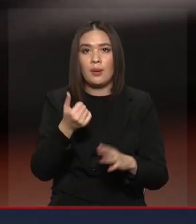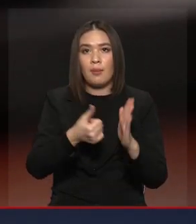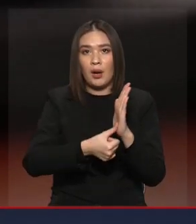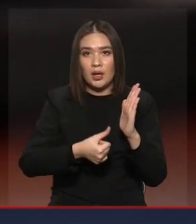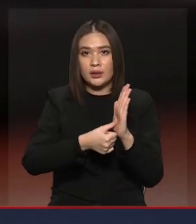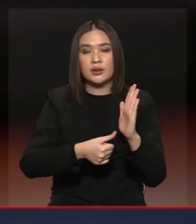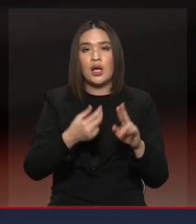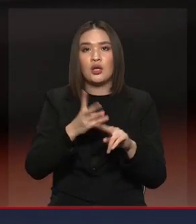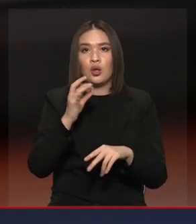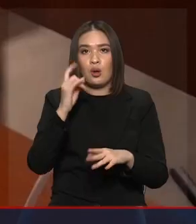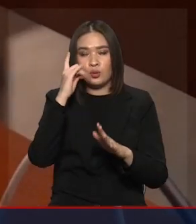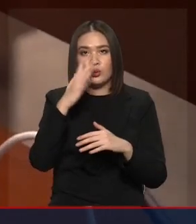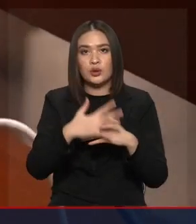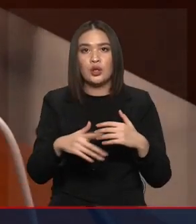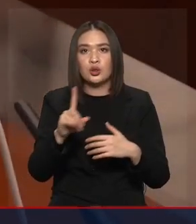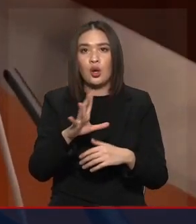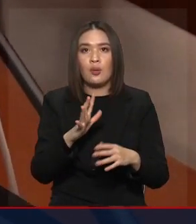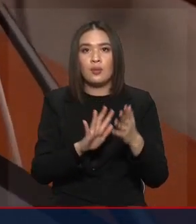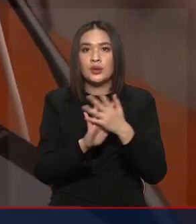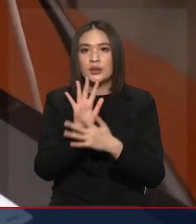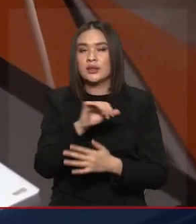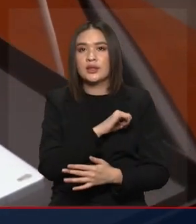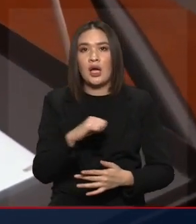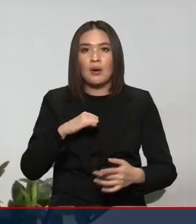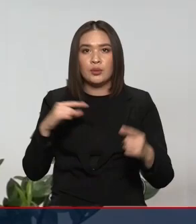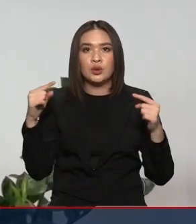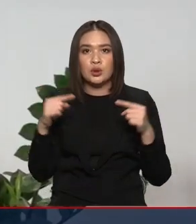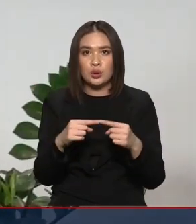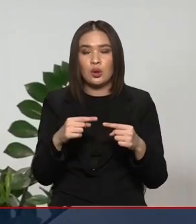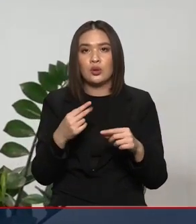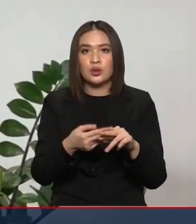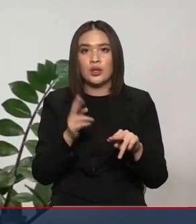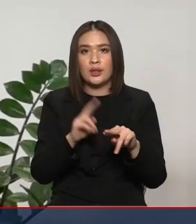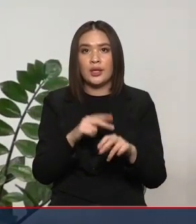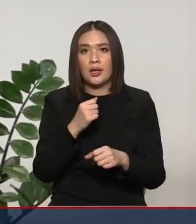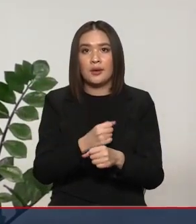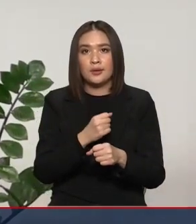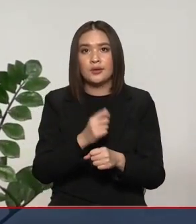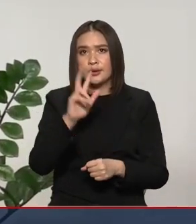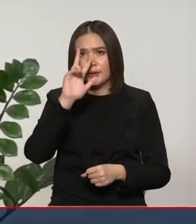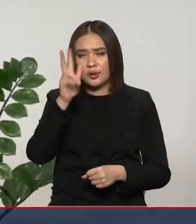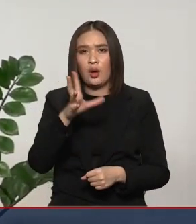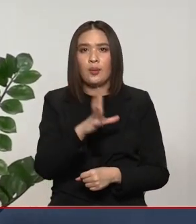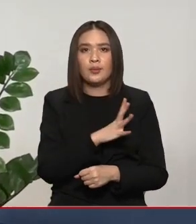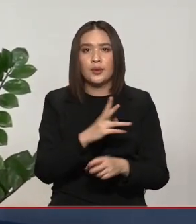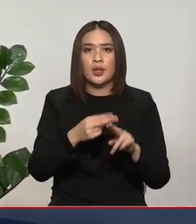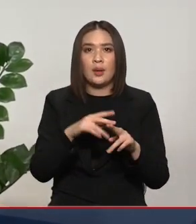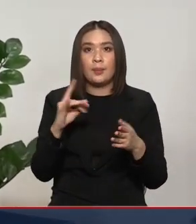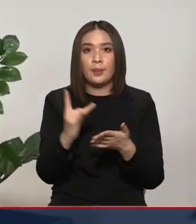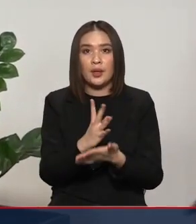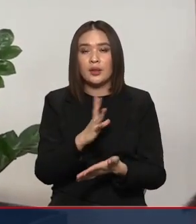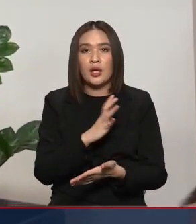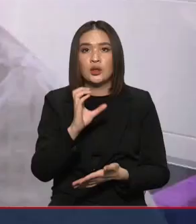пришли к выводу что распознавание по ладони самый информативный и точный метод на разработку ушло 3 года протестировали его Впервые на